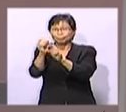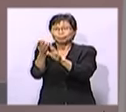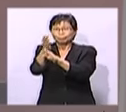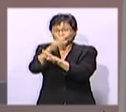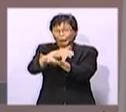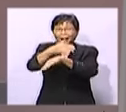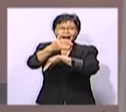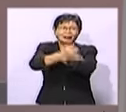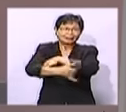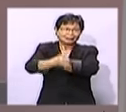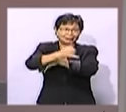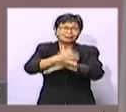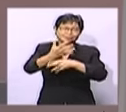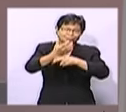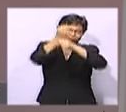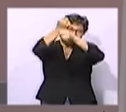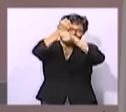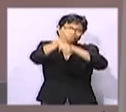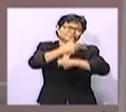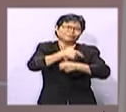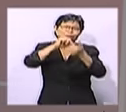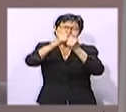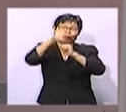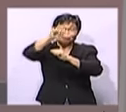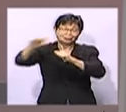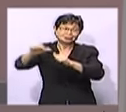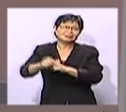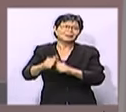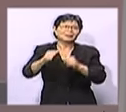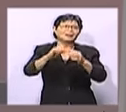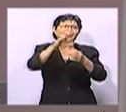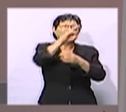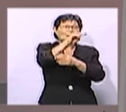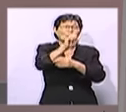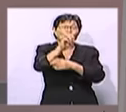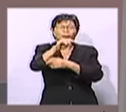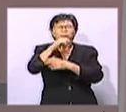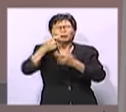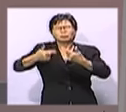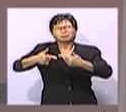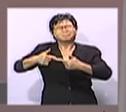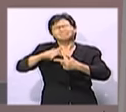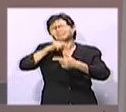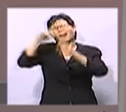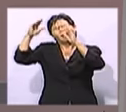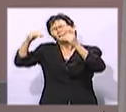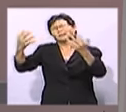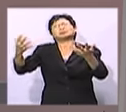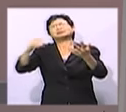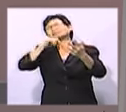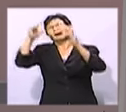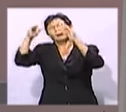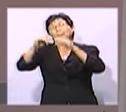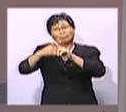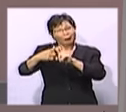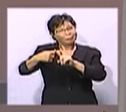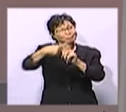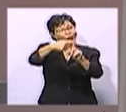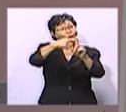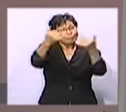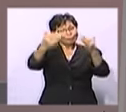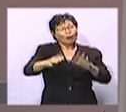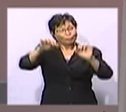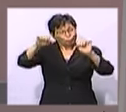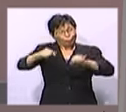Asia Jakarta Palembang Ogos nanti. Walaupun Majlis Olimpik Malaysia tidak memberikan harapan tinggi, beliau optimis para pemain